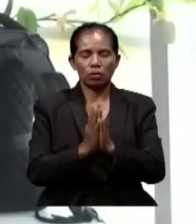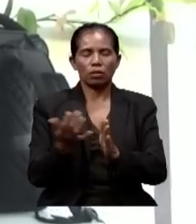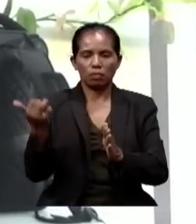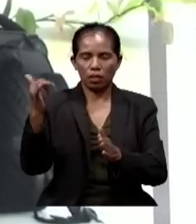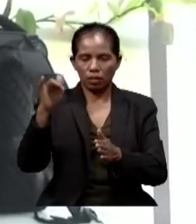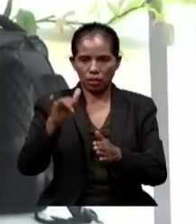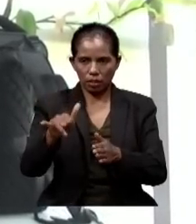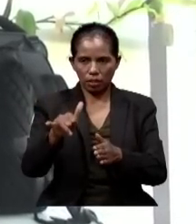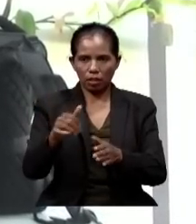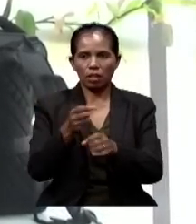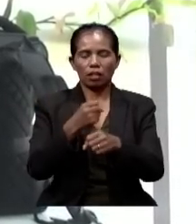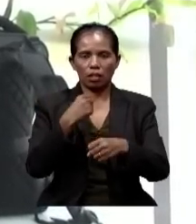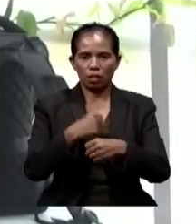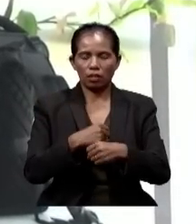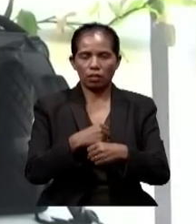manca. Halo be